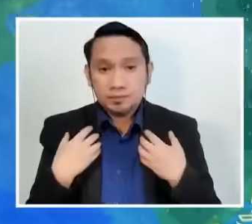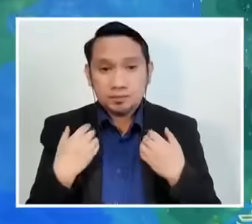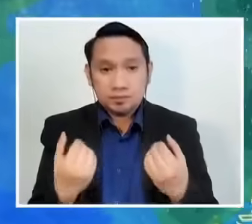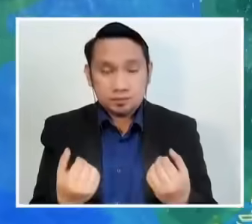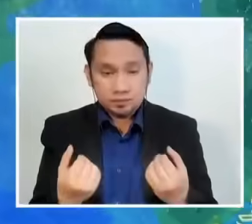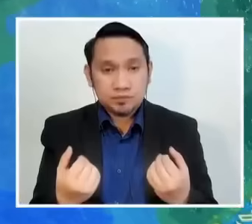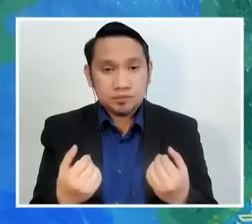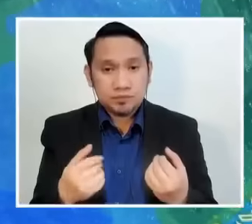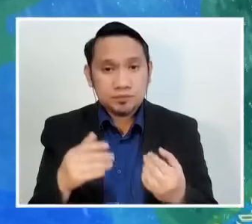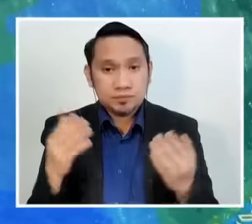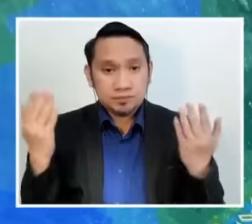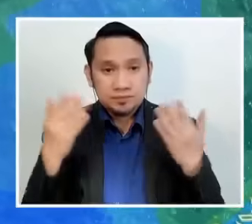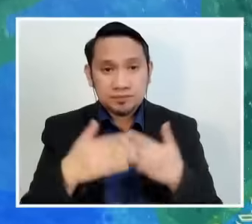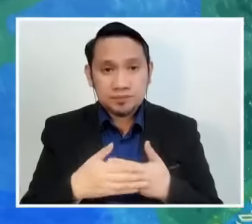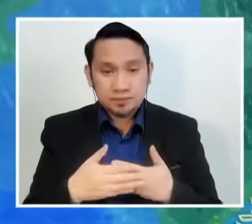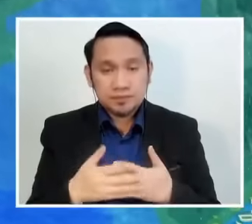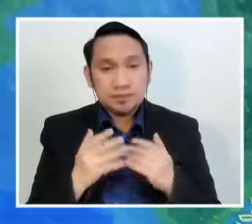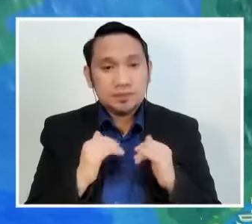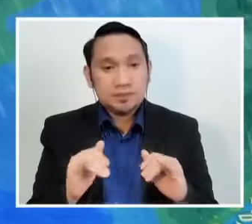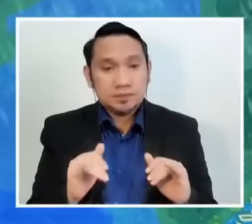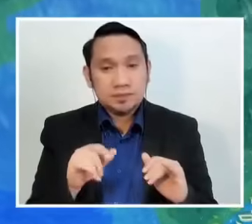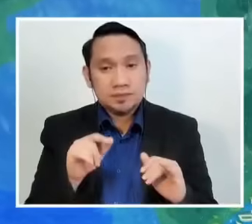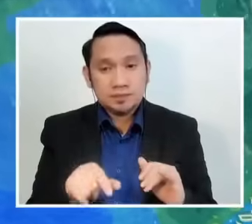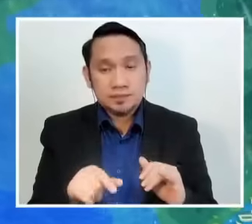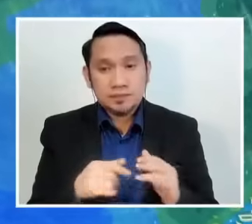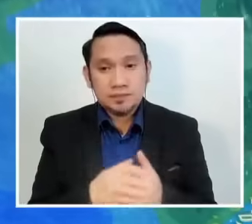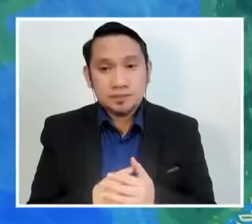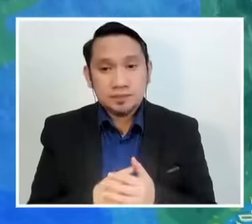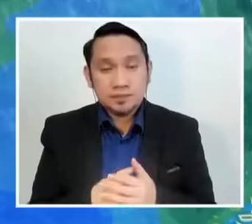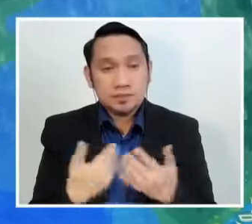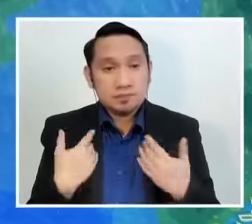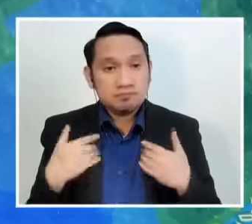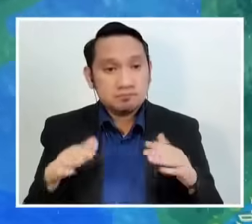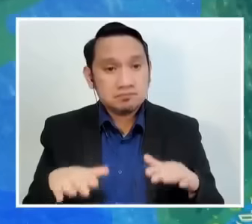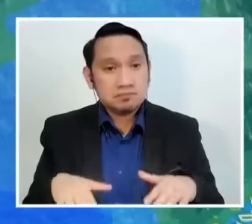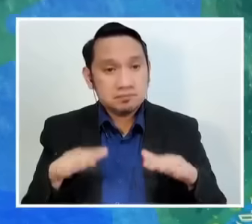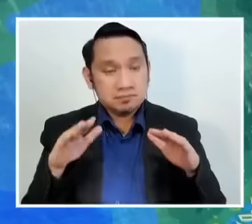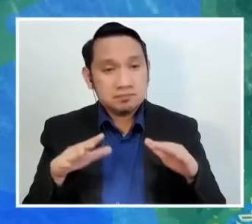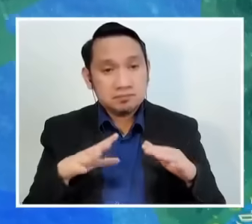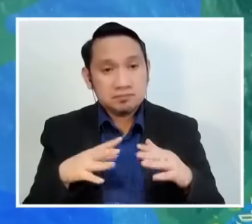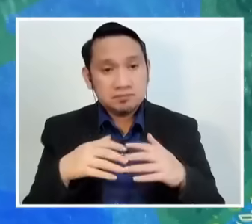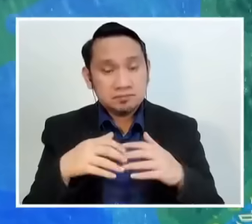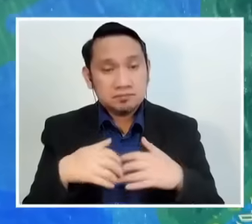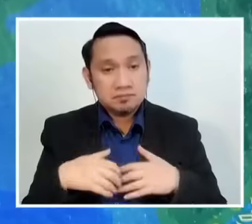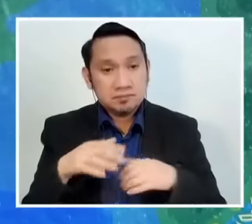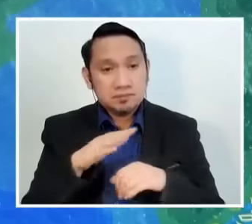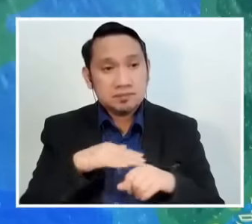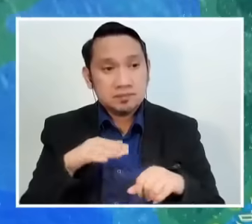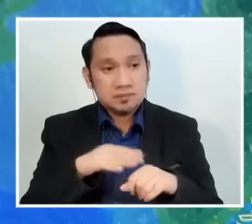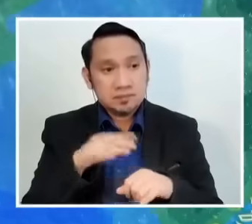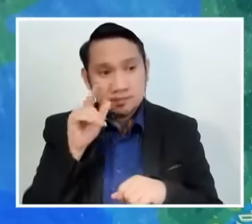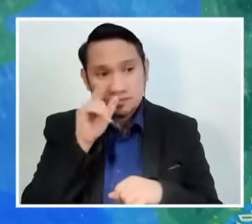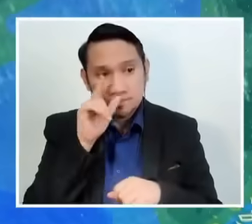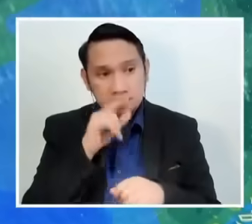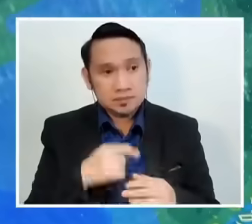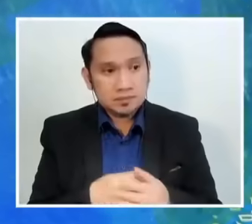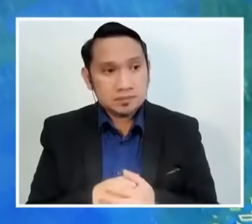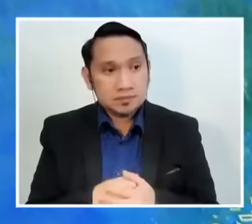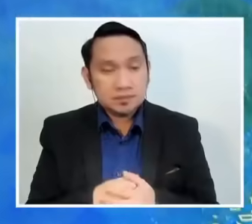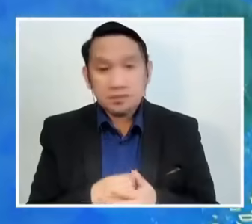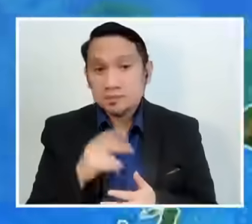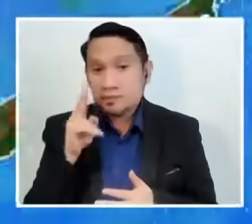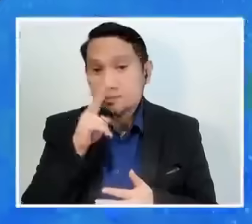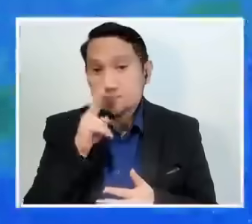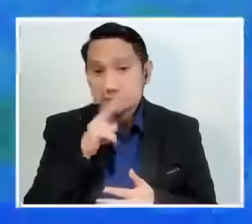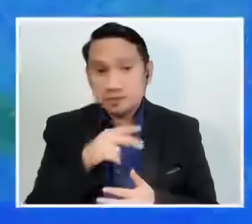pagsapit ng gabi. Mananatili po ang mataas na banta ng mga pagbaha at landslides sa Luzon at maging dito sa Palawan. Sa Visayas,